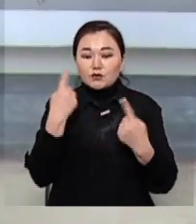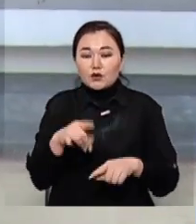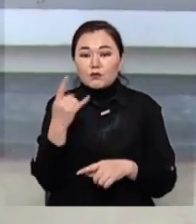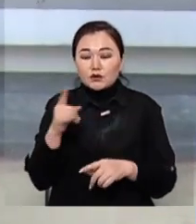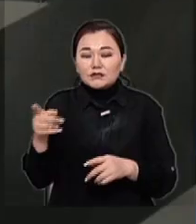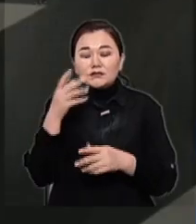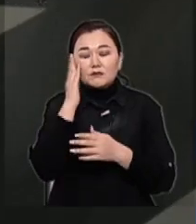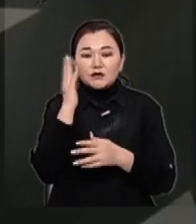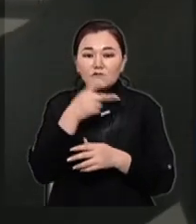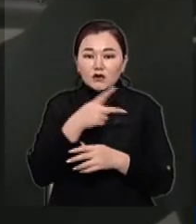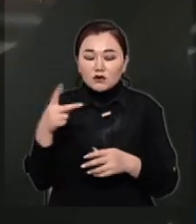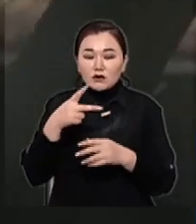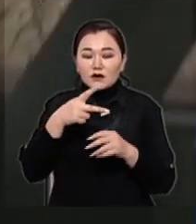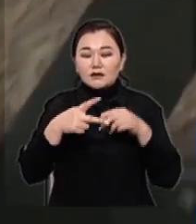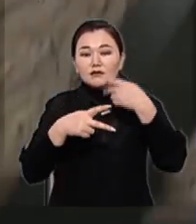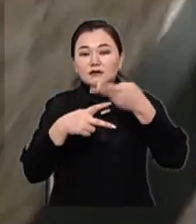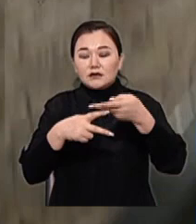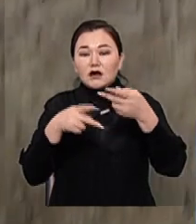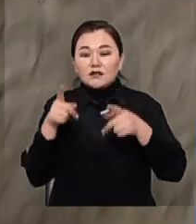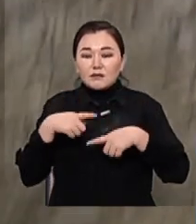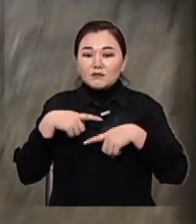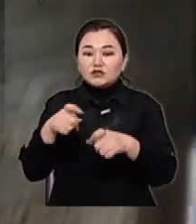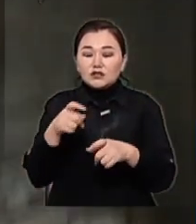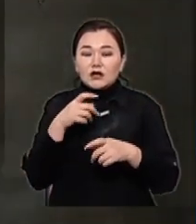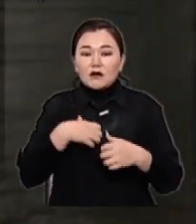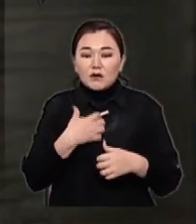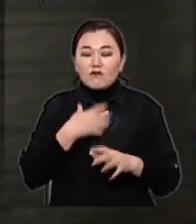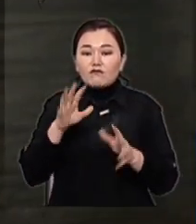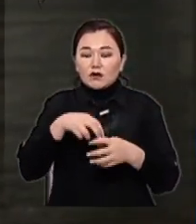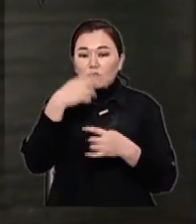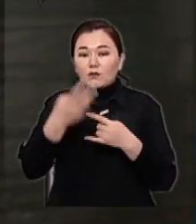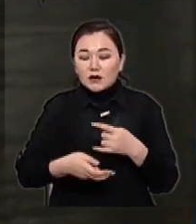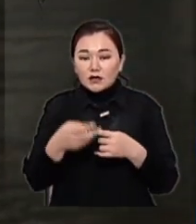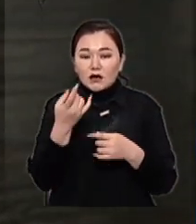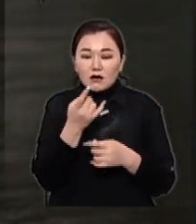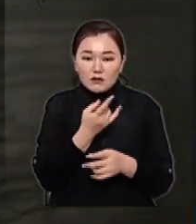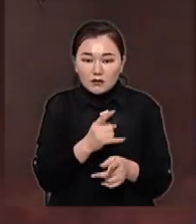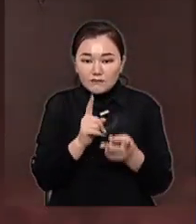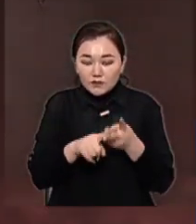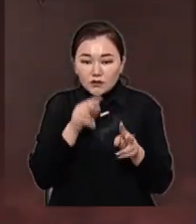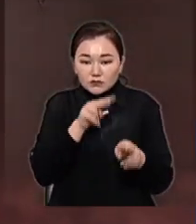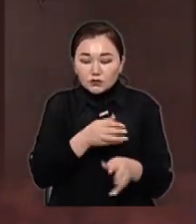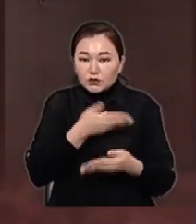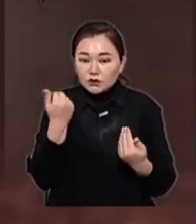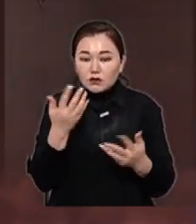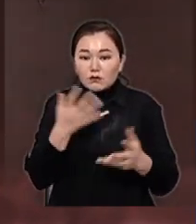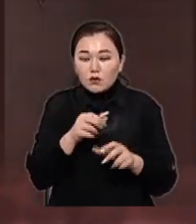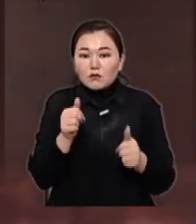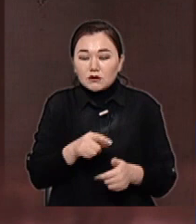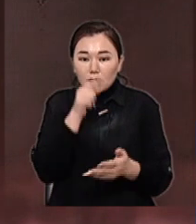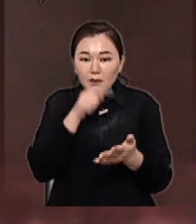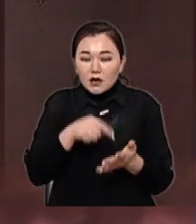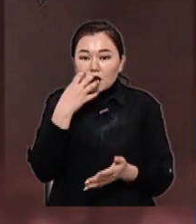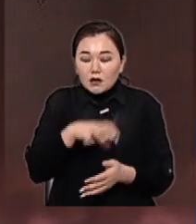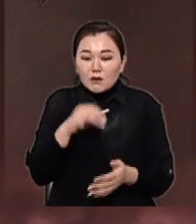ребенок, спящий на 2-м ярусе двуспальной кровати. Она побежала к нему, боясь, что малыш выпадет, и Ваня остался без присмотра. Каким-то образом его ноги попали